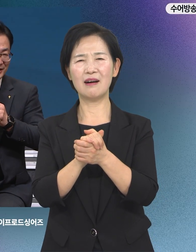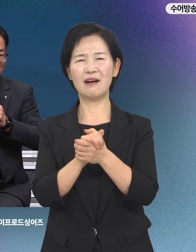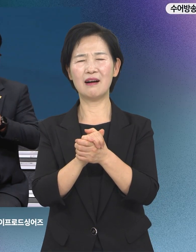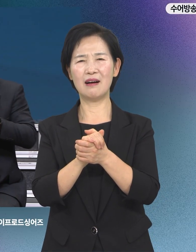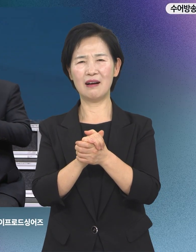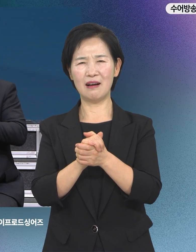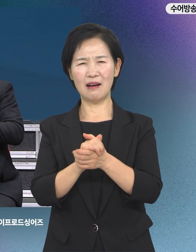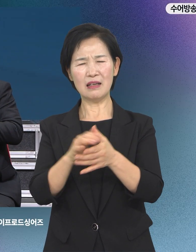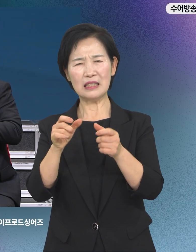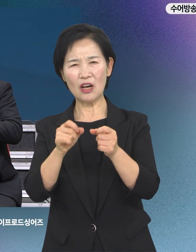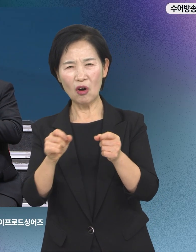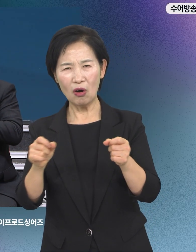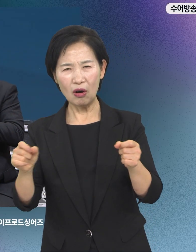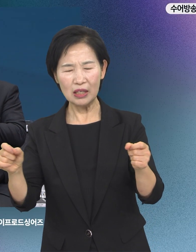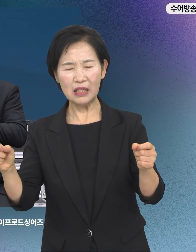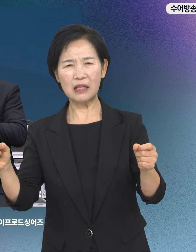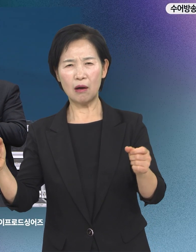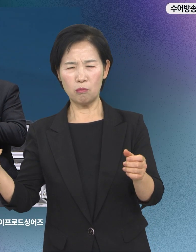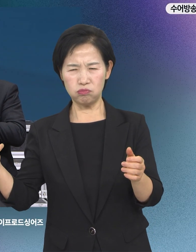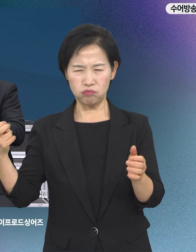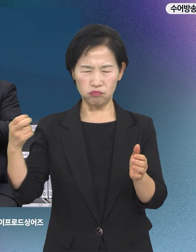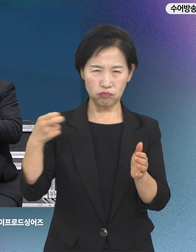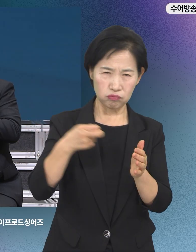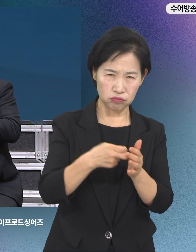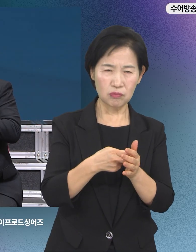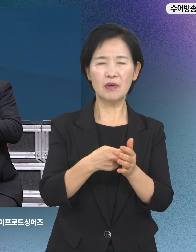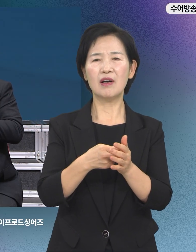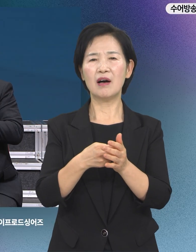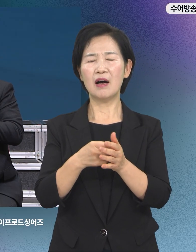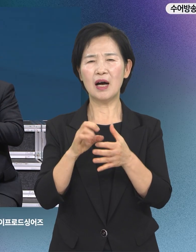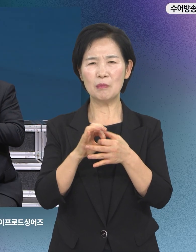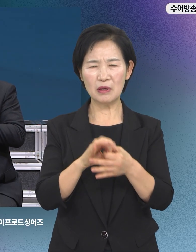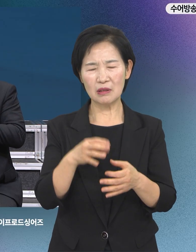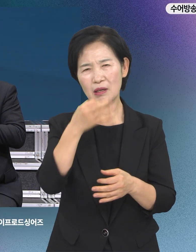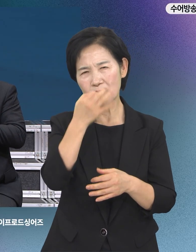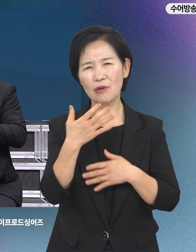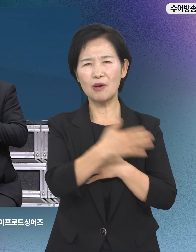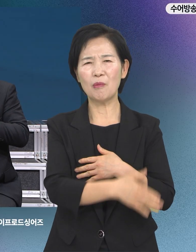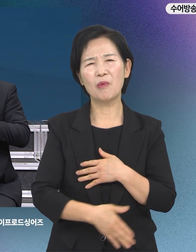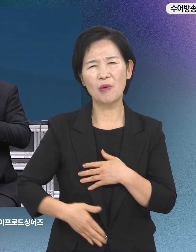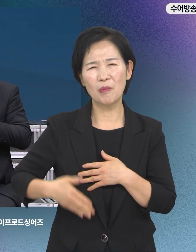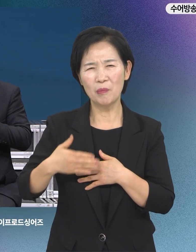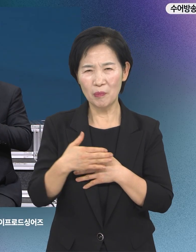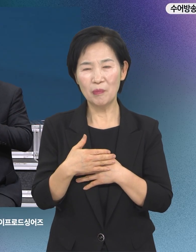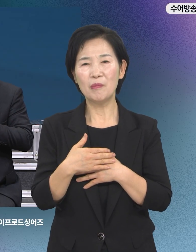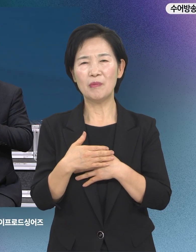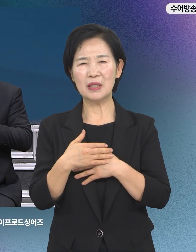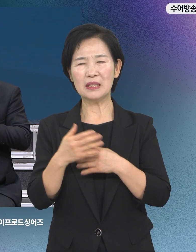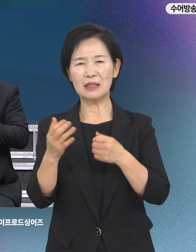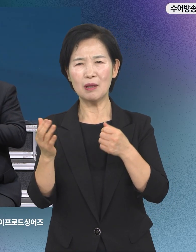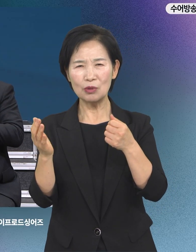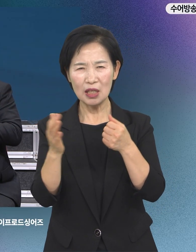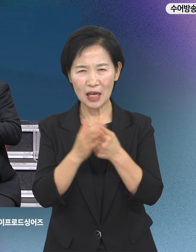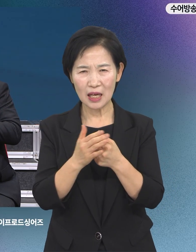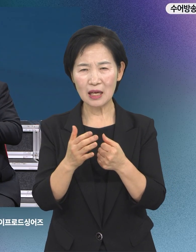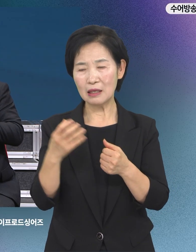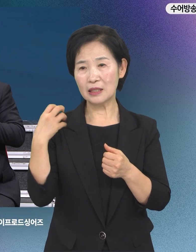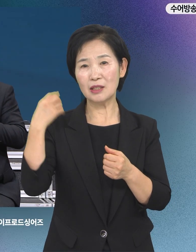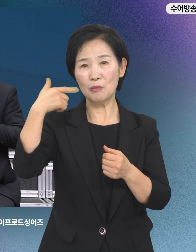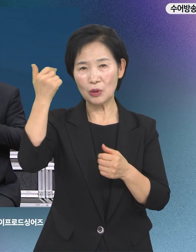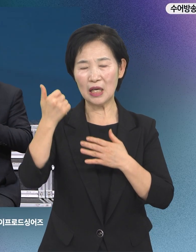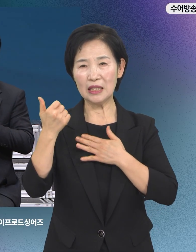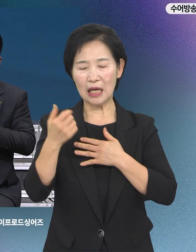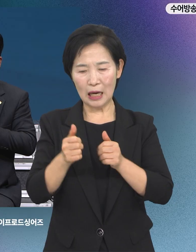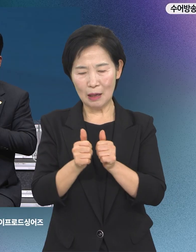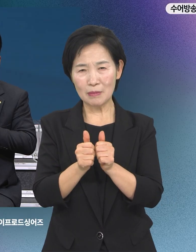장거리를 우리 집사님께서 이동해 오다 보면서 많은 힘든 컨디션으로 인해서 부득불 담임 목사인 제가